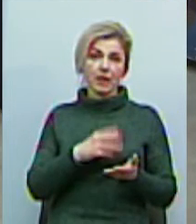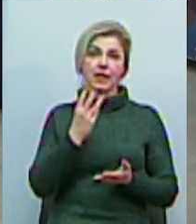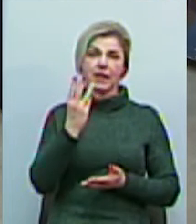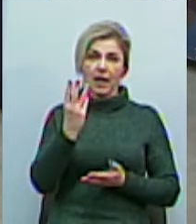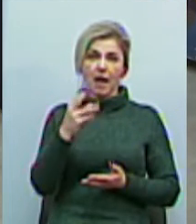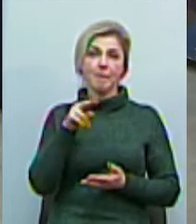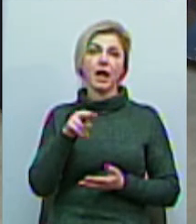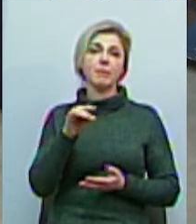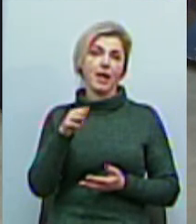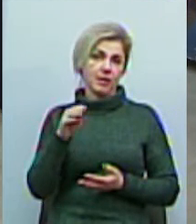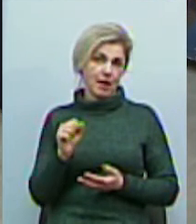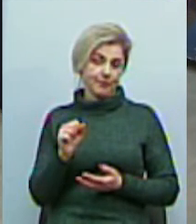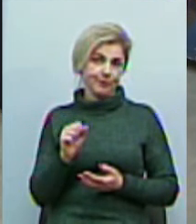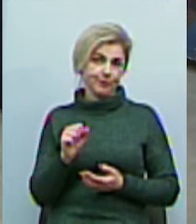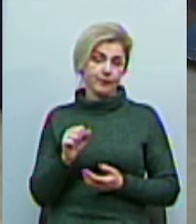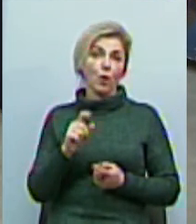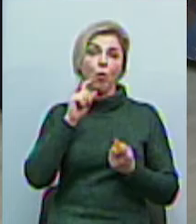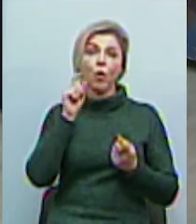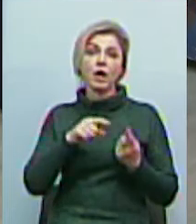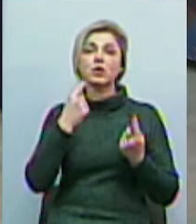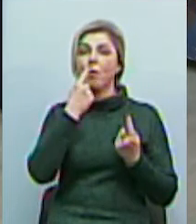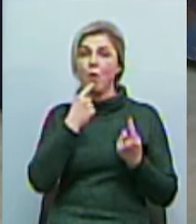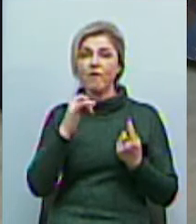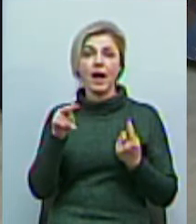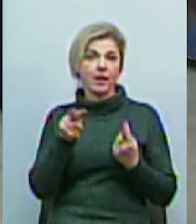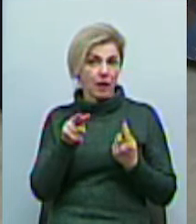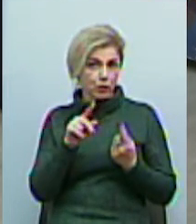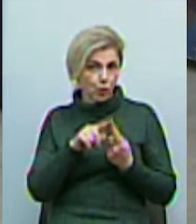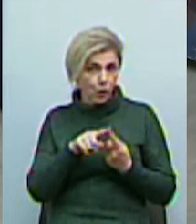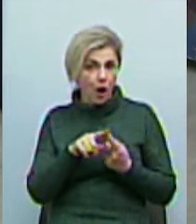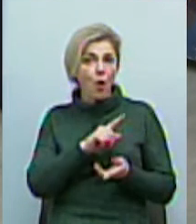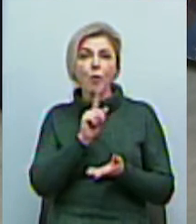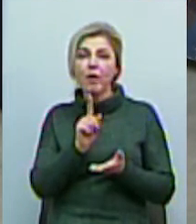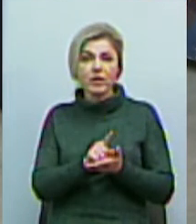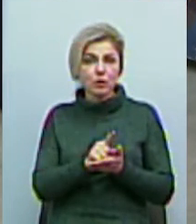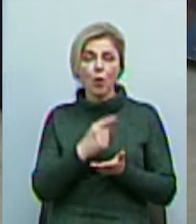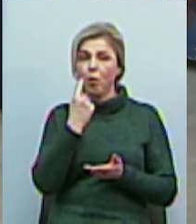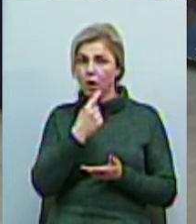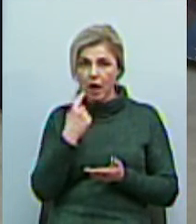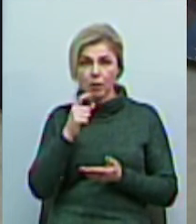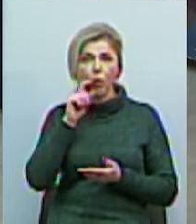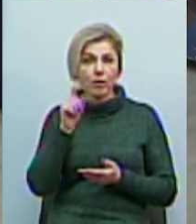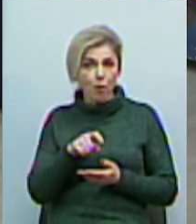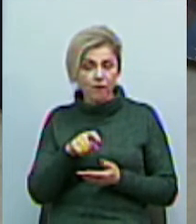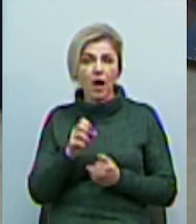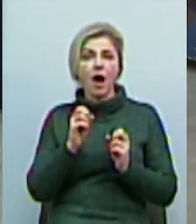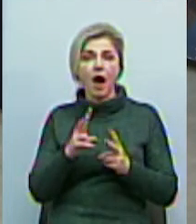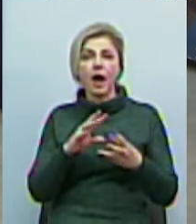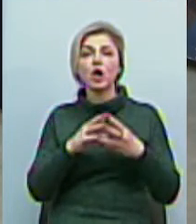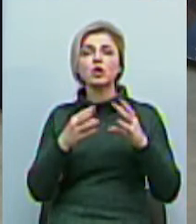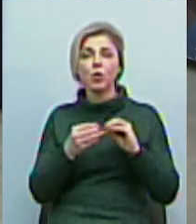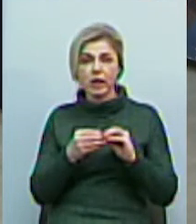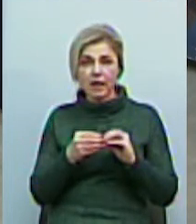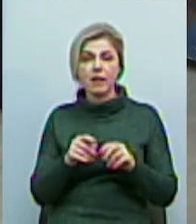предмети зареєструвати. Це українська мова і література, обов'язково українська мова зараховується як результати державної